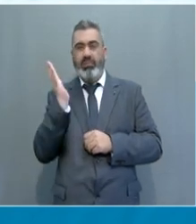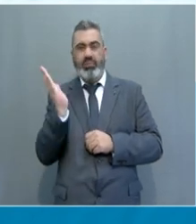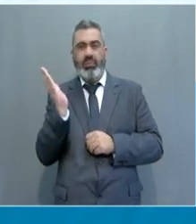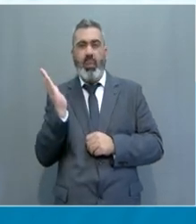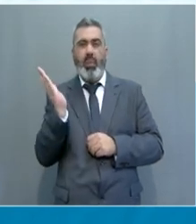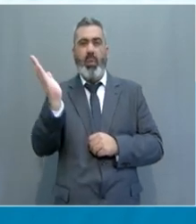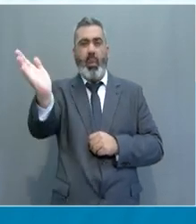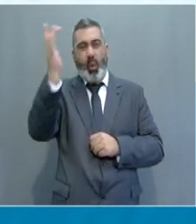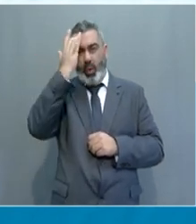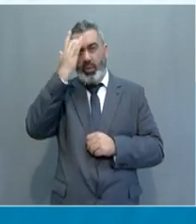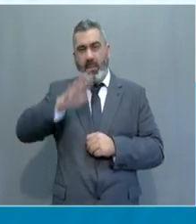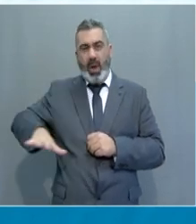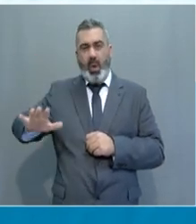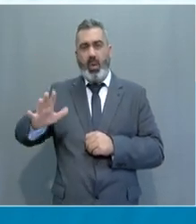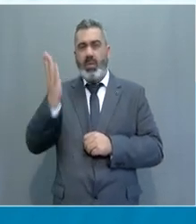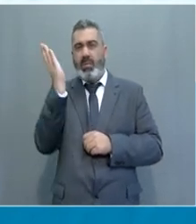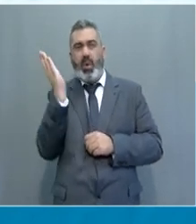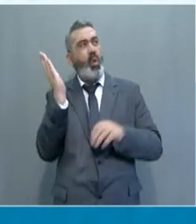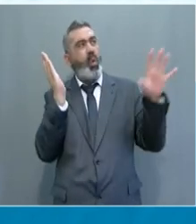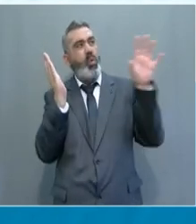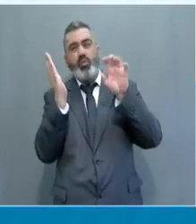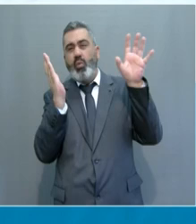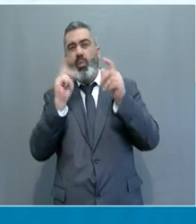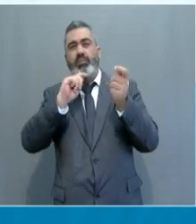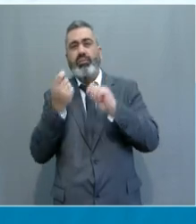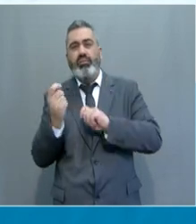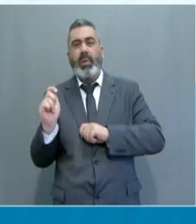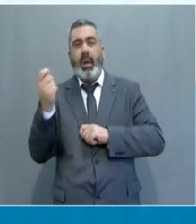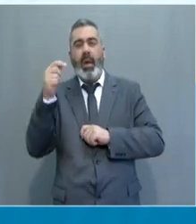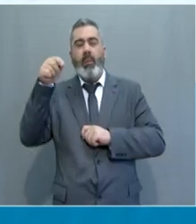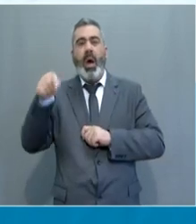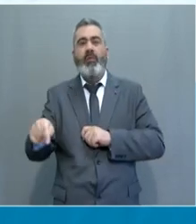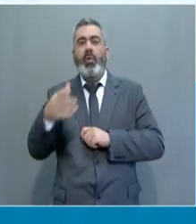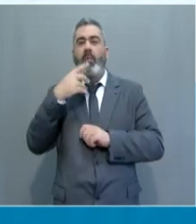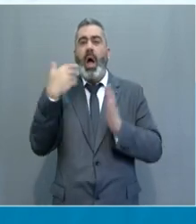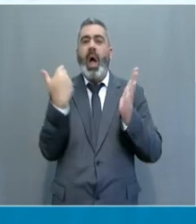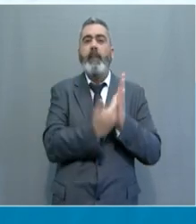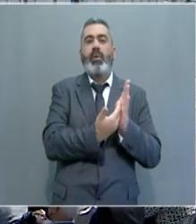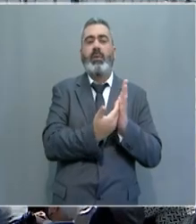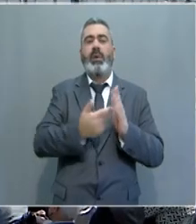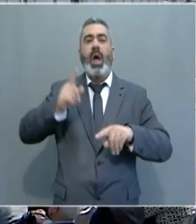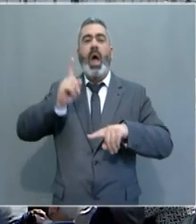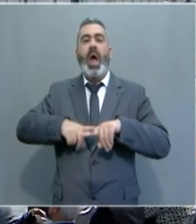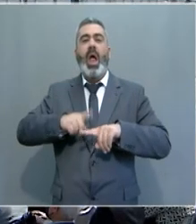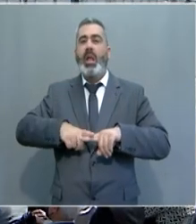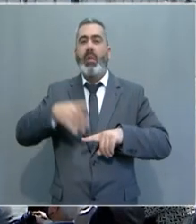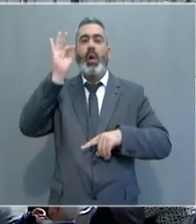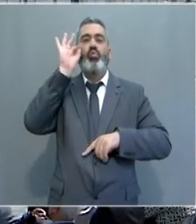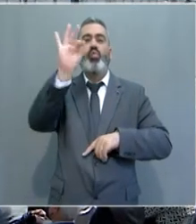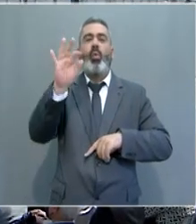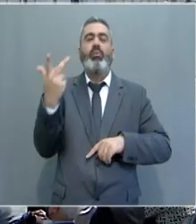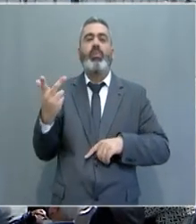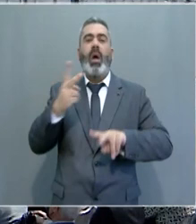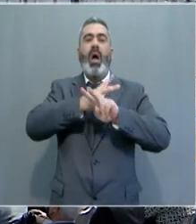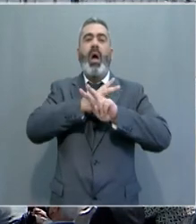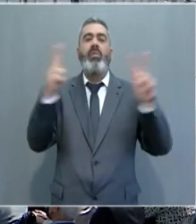της Κοζάνης, αποτυπώνονται οι εθνικοί μας στόχοι για φθηνή και καθαρή ενέργεια από τον